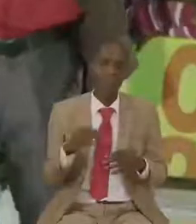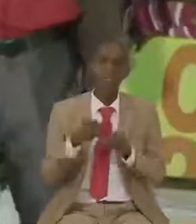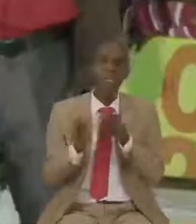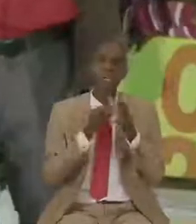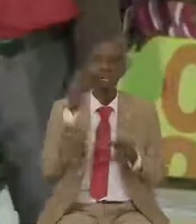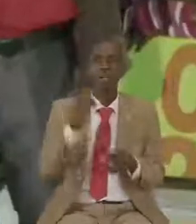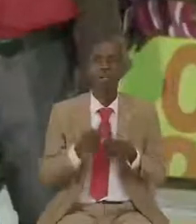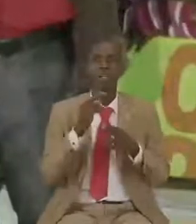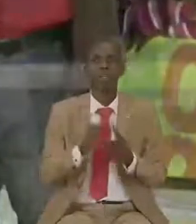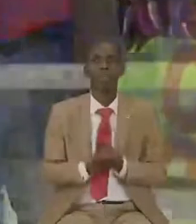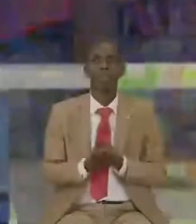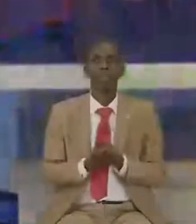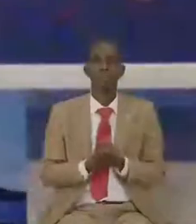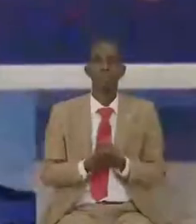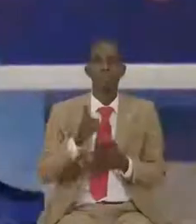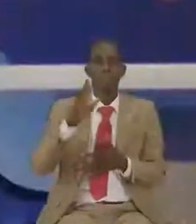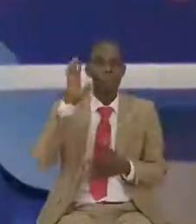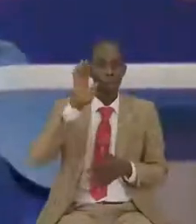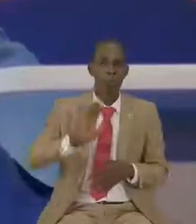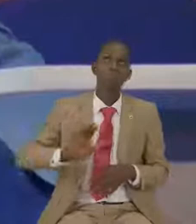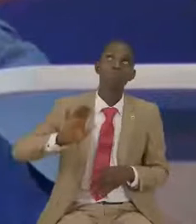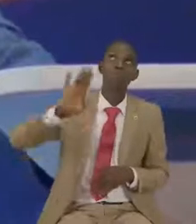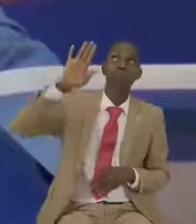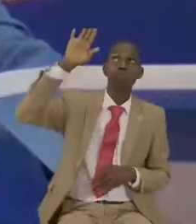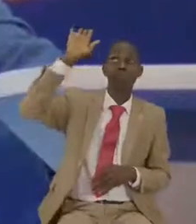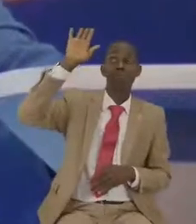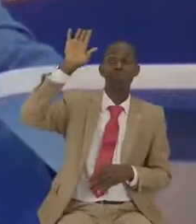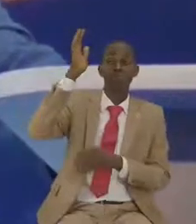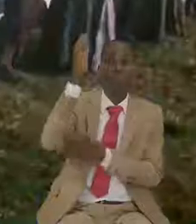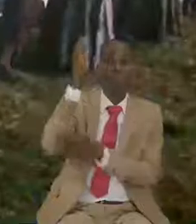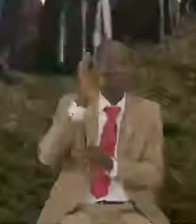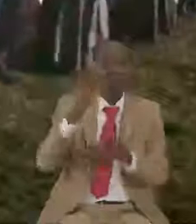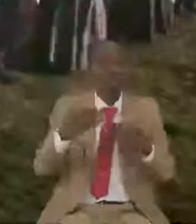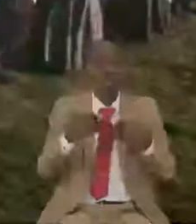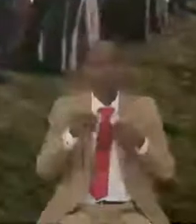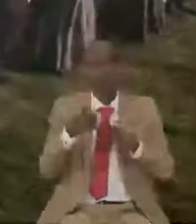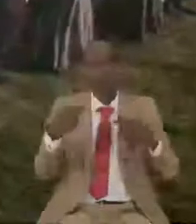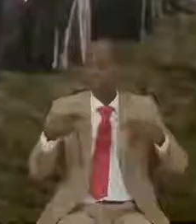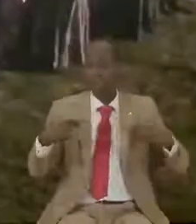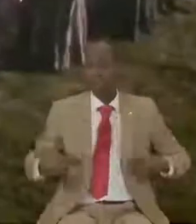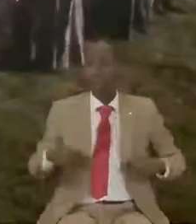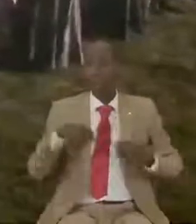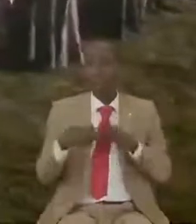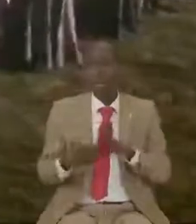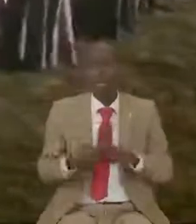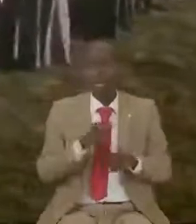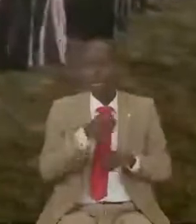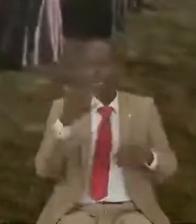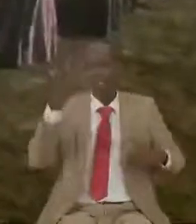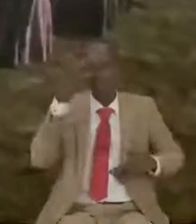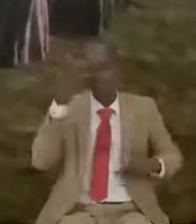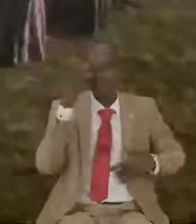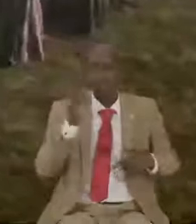ce miracle est à vous maintenant. Levez les mains. Si vous avez un problème